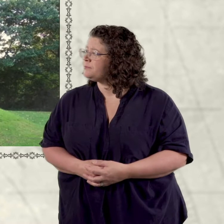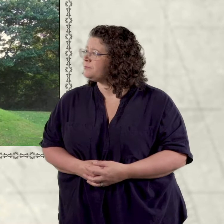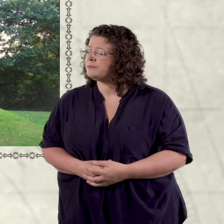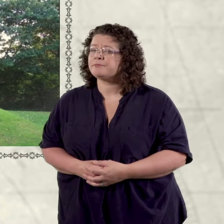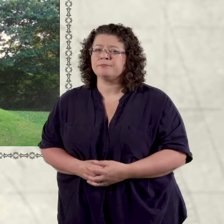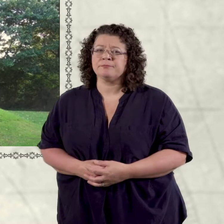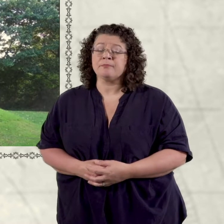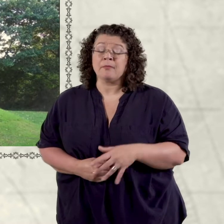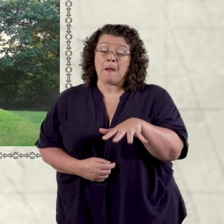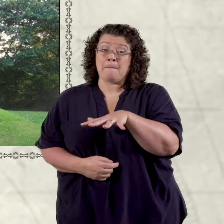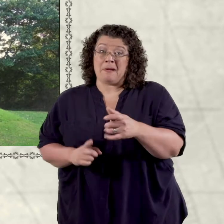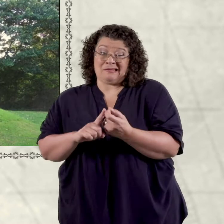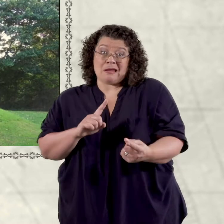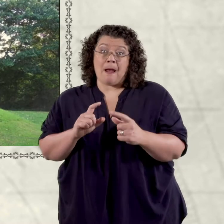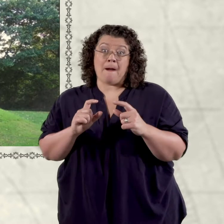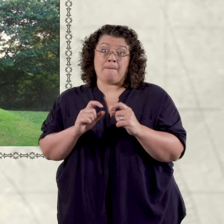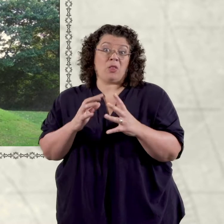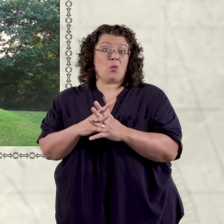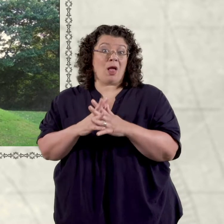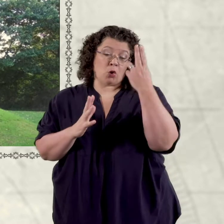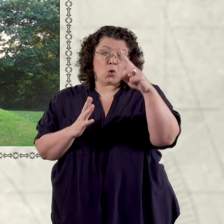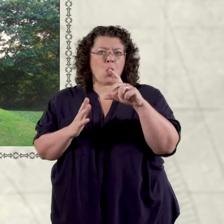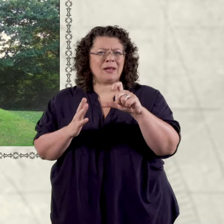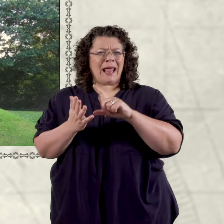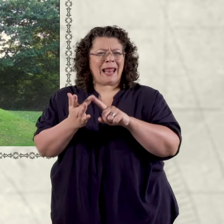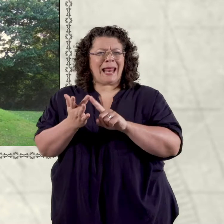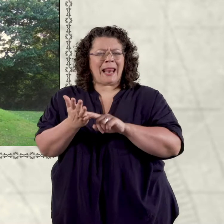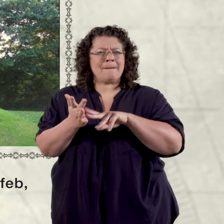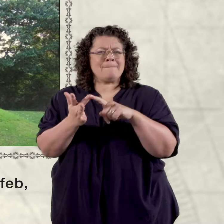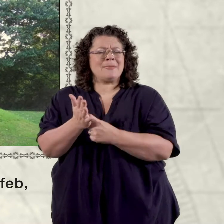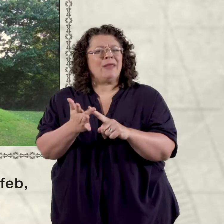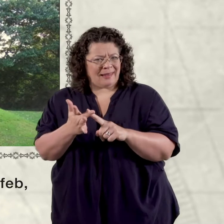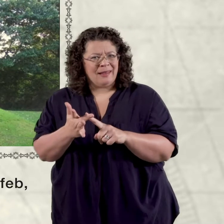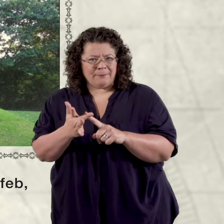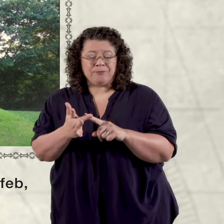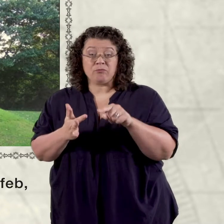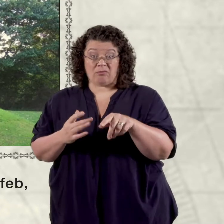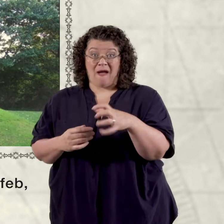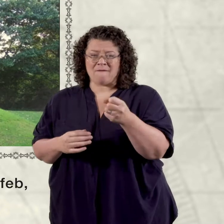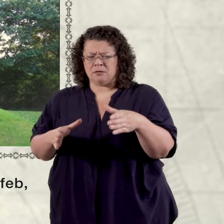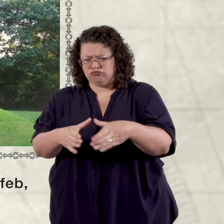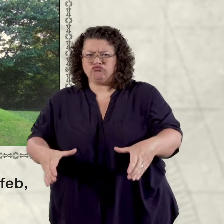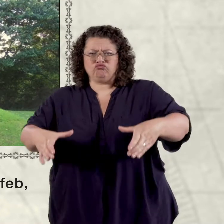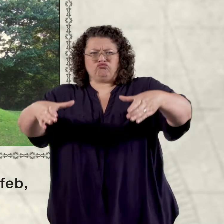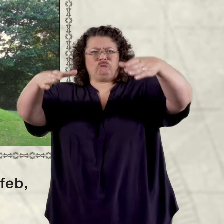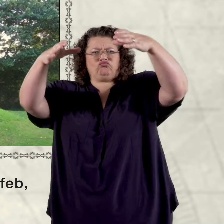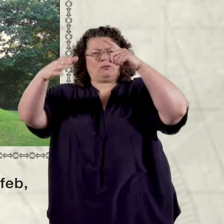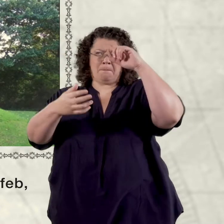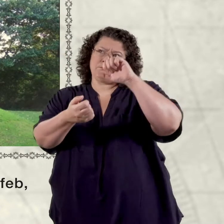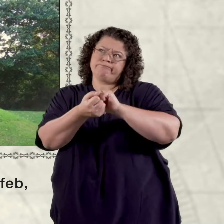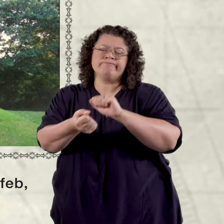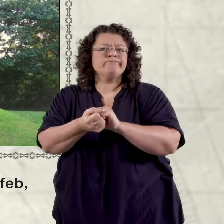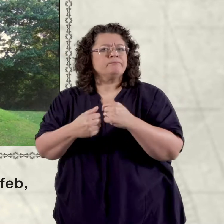Mae yna le ger Llanfair y Muallt o'r enw Cilmeri. Yn fanno, mae yna garreg enfawr a